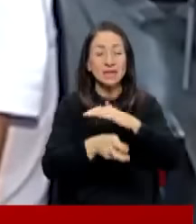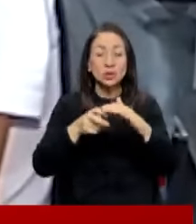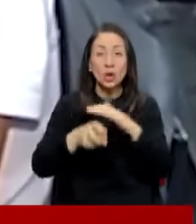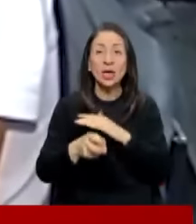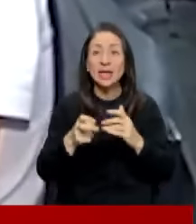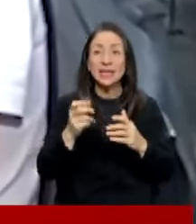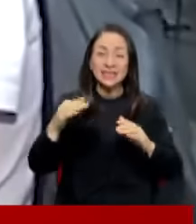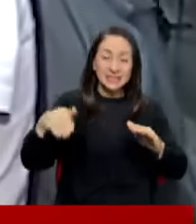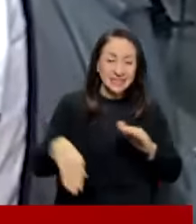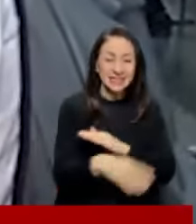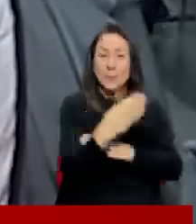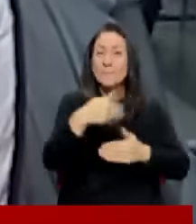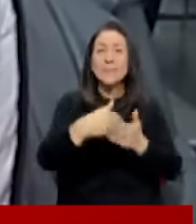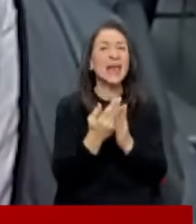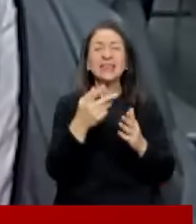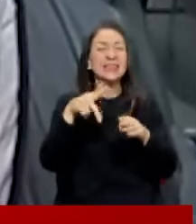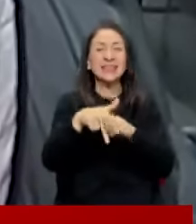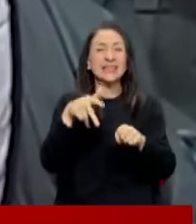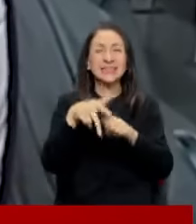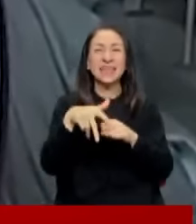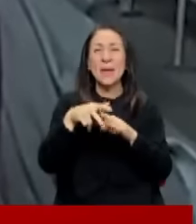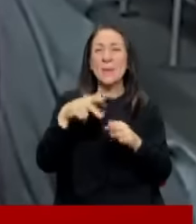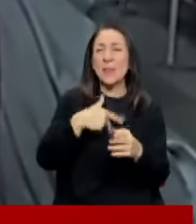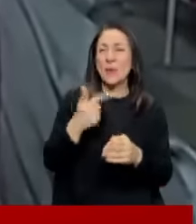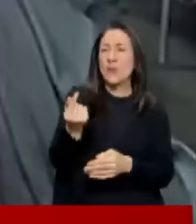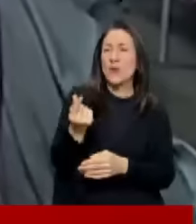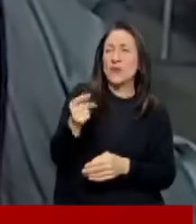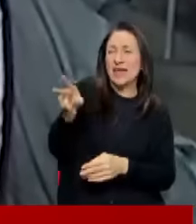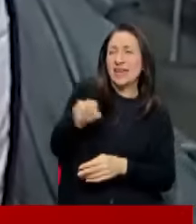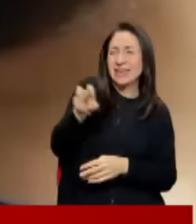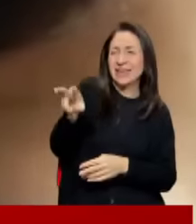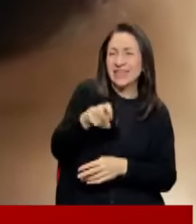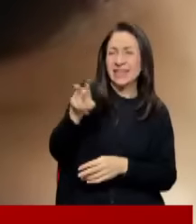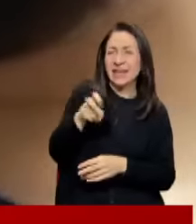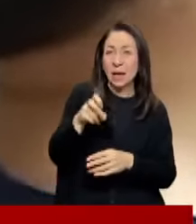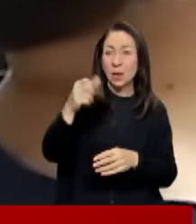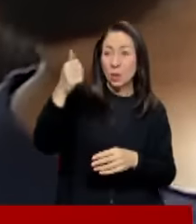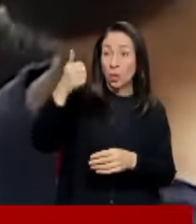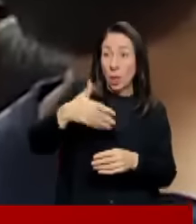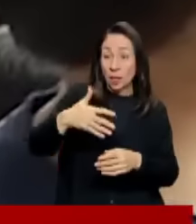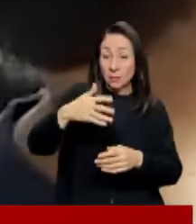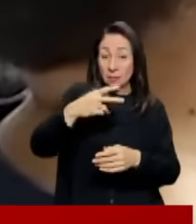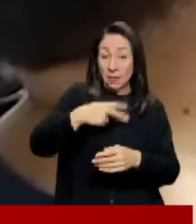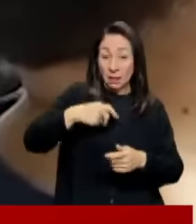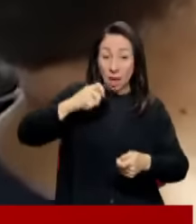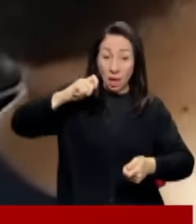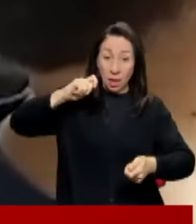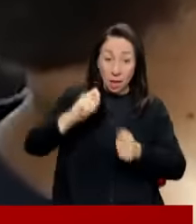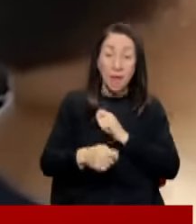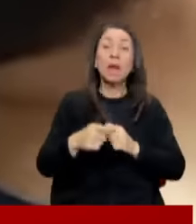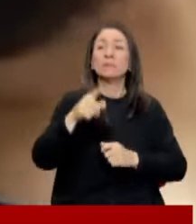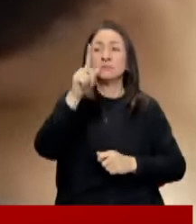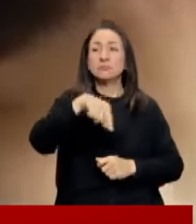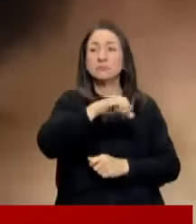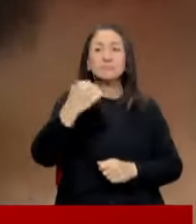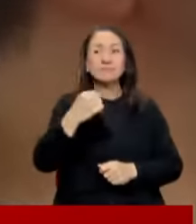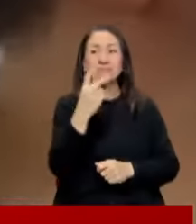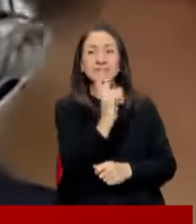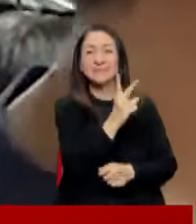metrolardaki geçişlerden kesilerek belediyeden tahsil edilirken yönetim el değiştirince doğrudan hazine gelirlerinden